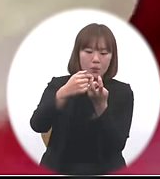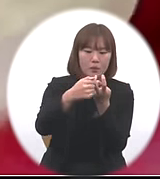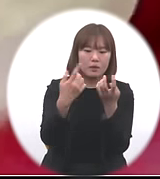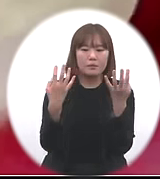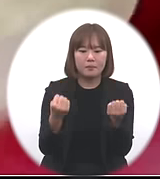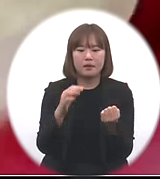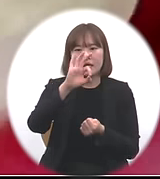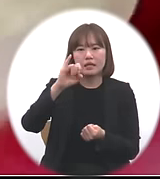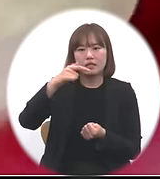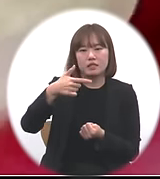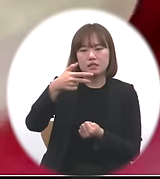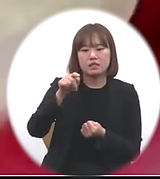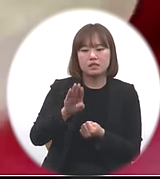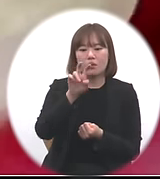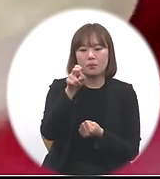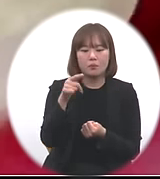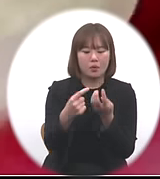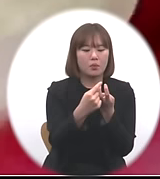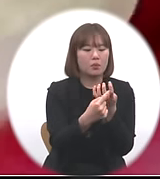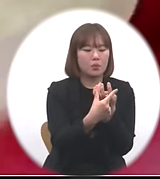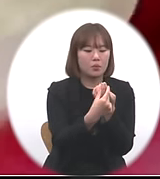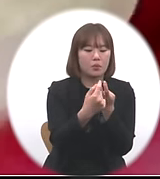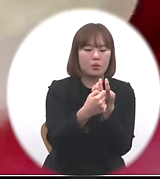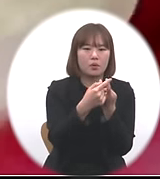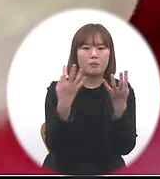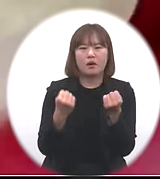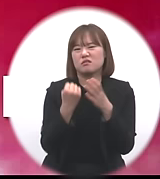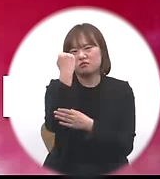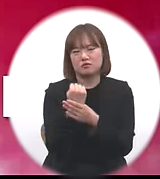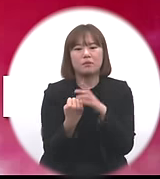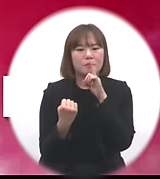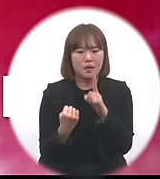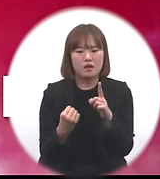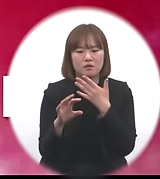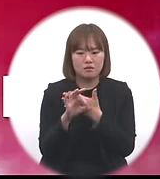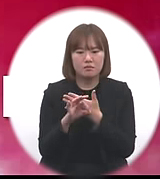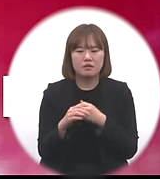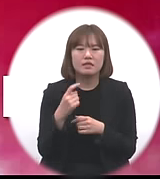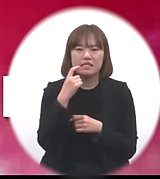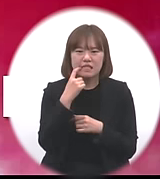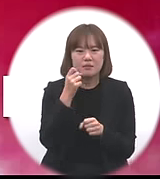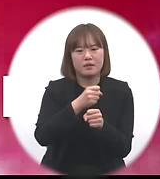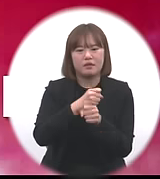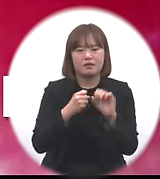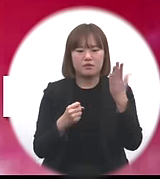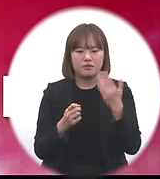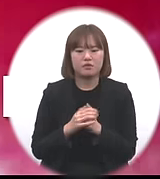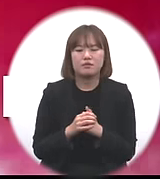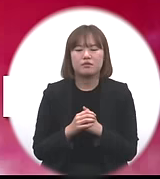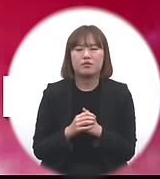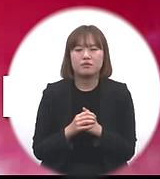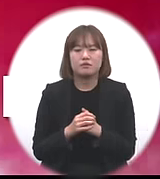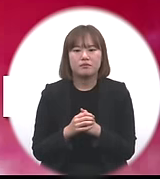우리가 인전면 우식이라고 합니다. 이끼리 다 있는 부분. 저렇게 썩었으면 어쩔 수 없이 이를 다 이렇게 은색 이빨로 만들어야 돼요. 그럼 이와